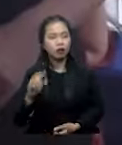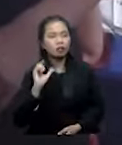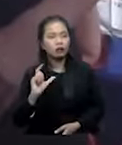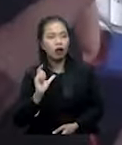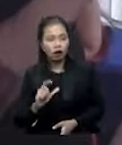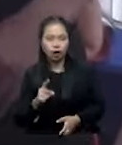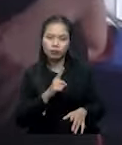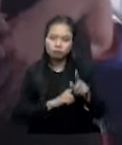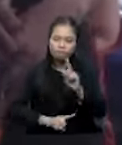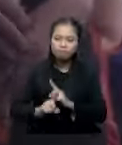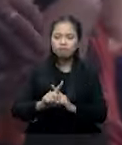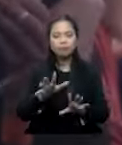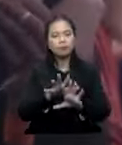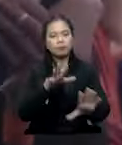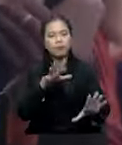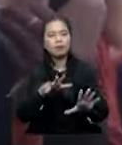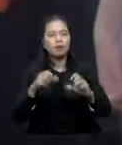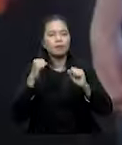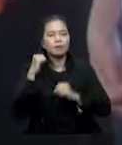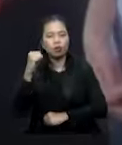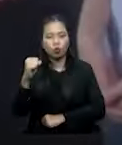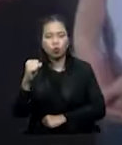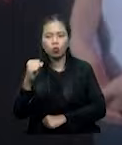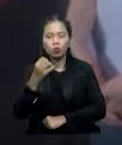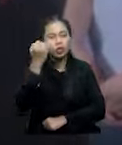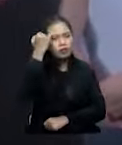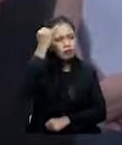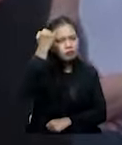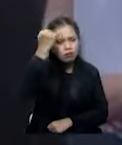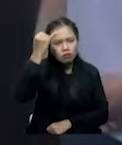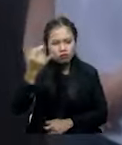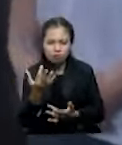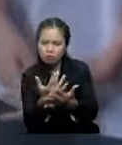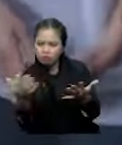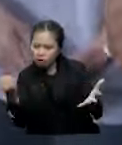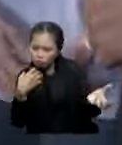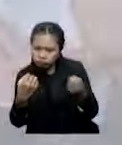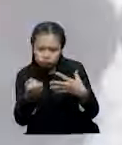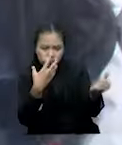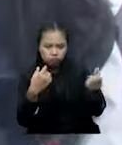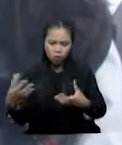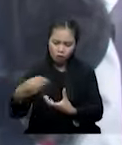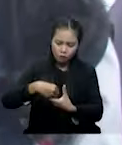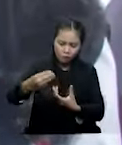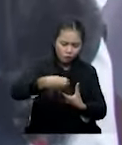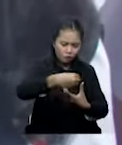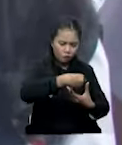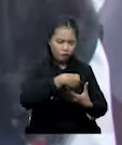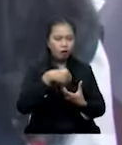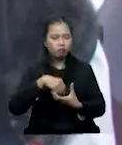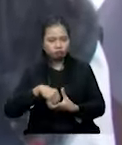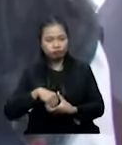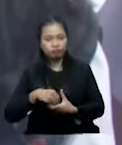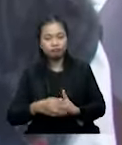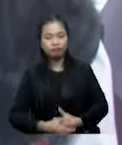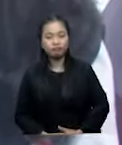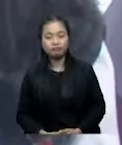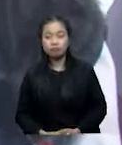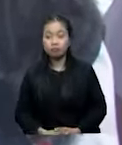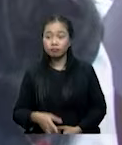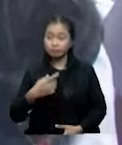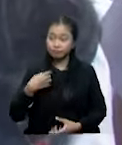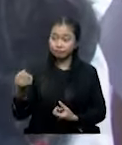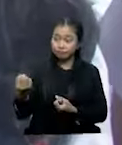aspirasi masyarakat yang ingin kesejahteraannya meningkat melalui pengembangan di sektor UMKM. Ketika memang kami diberikan amanah dan